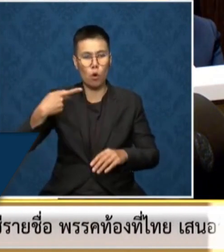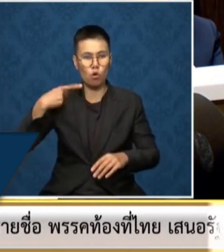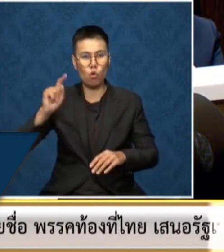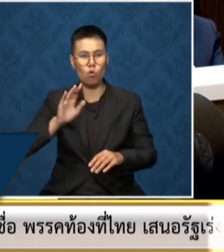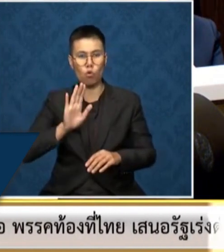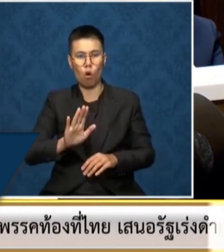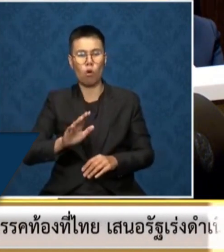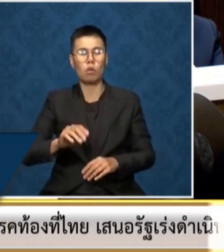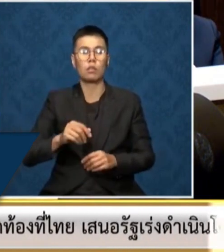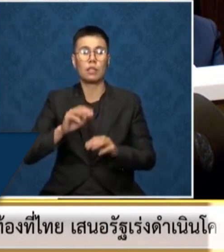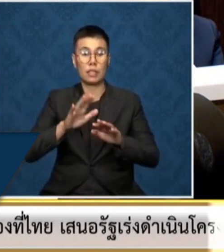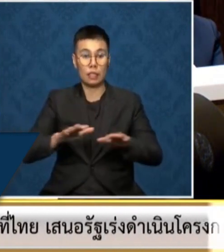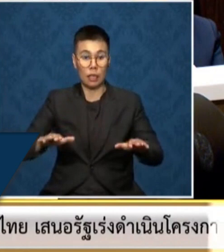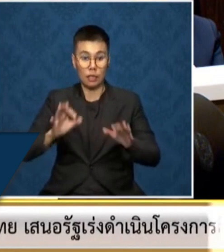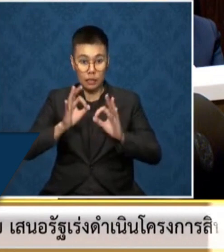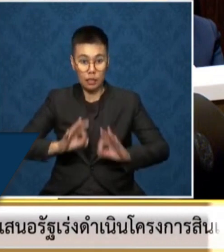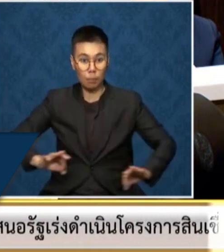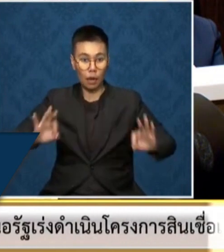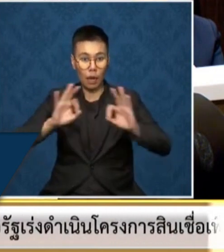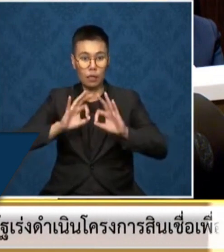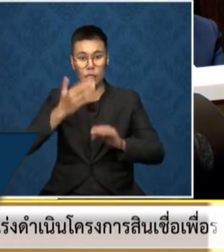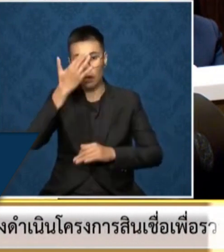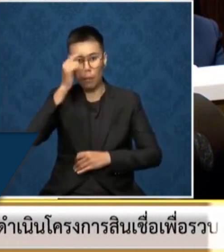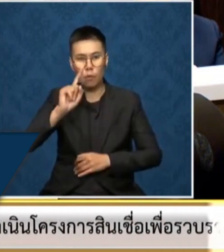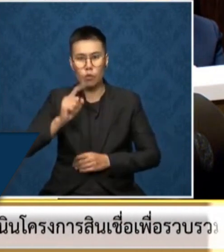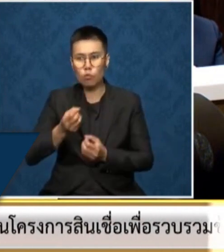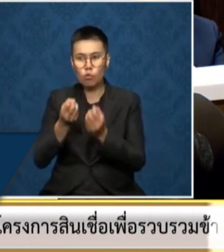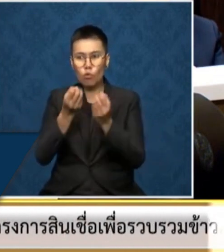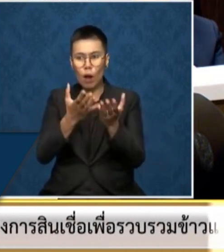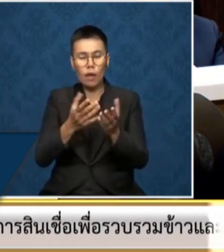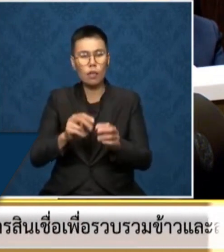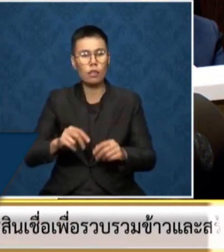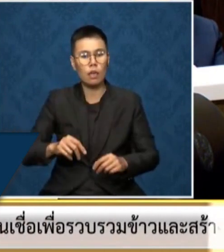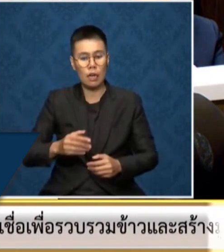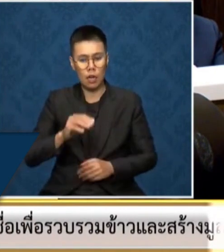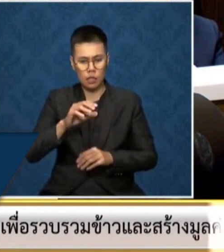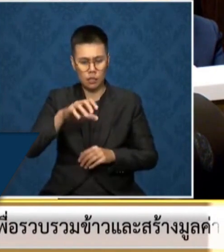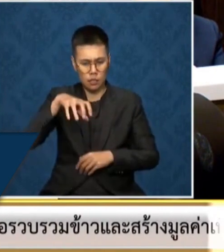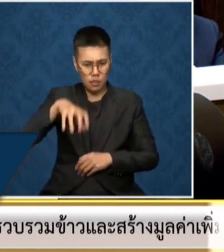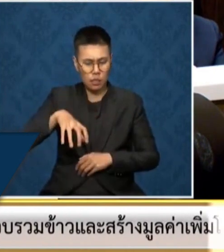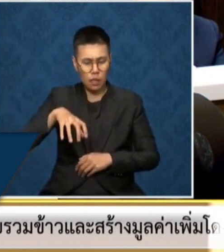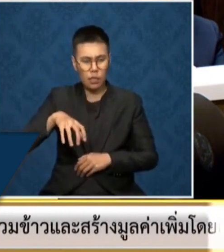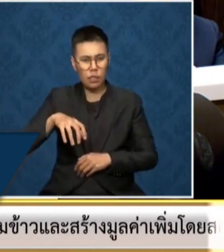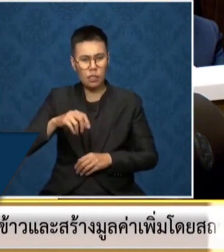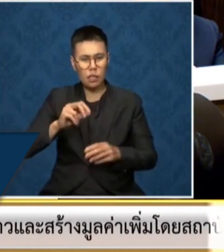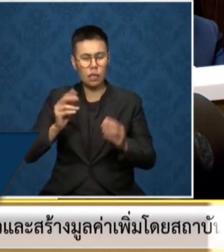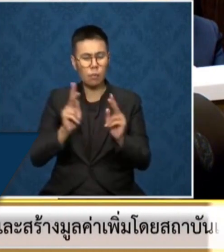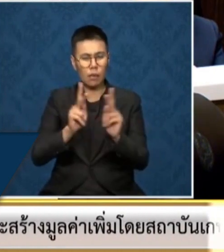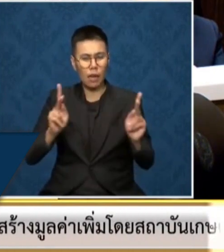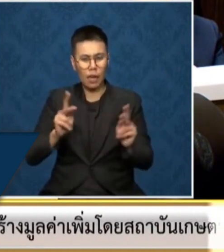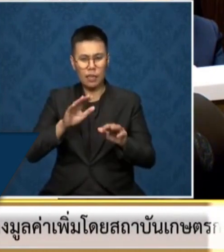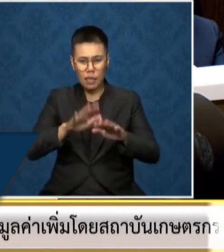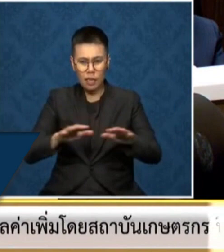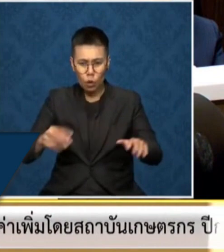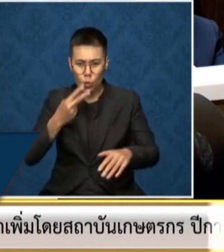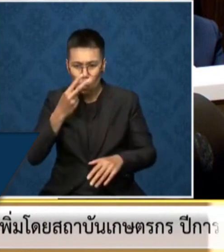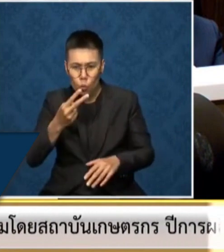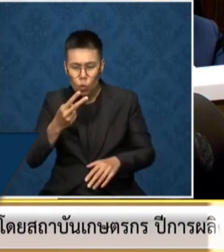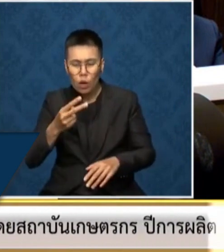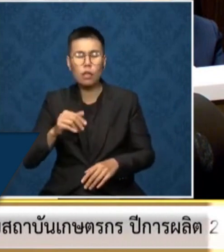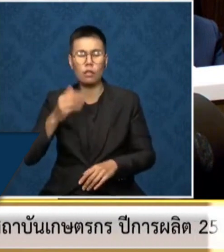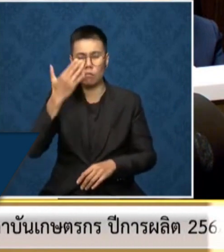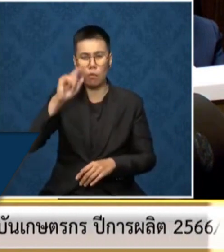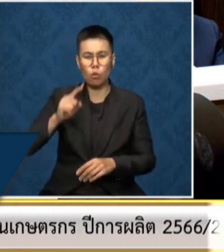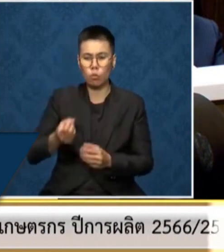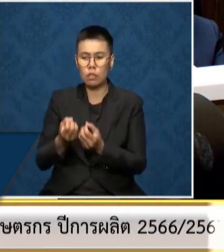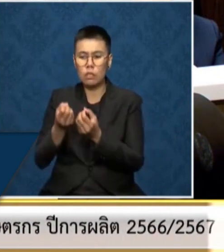ของเด็เป็สำคัญทำไมไมส่งใหกรธิการกิจการเดกอะครัถ้อยนั้นทำไมไมสงใหกรรธิการกิจการความมนโคงชายแดนนะครับถาอย่าง